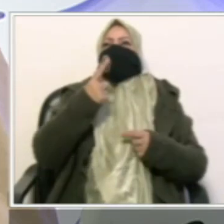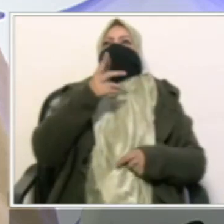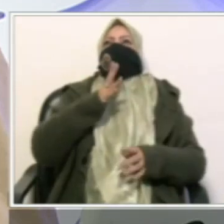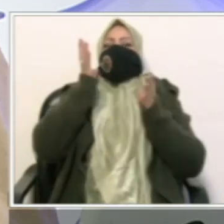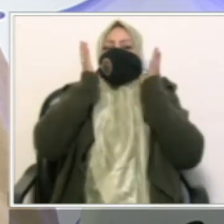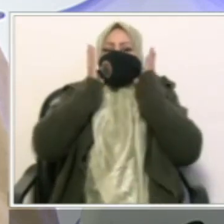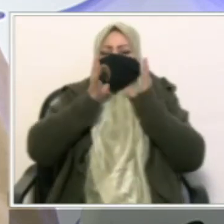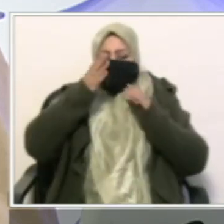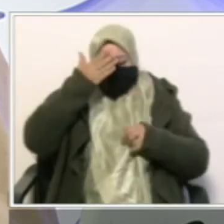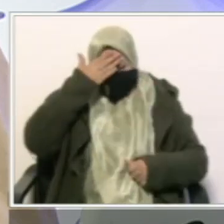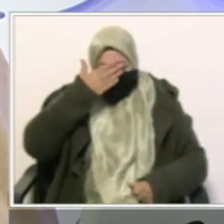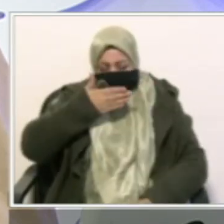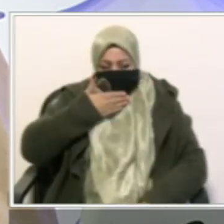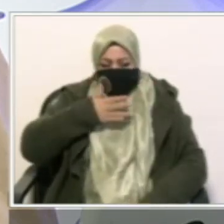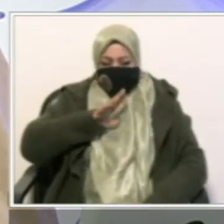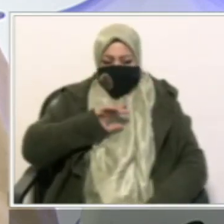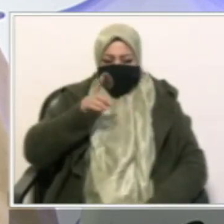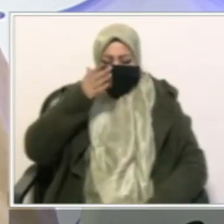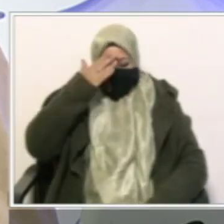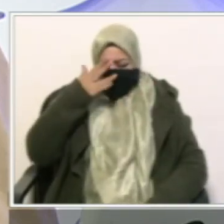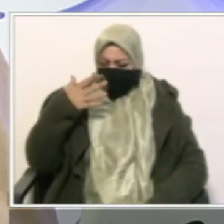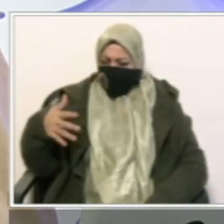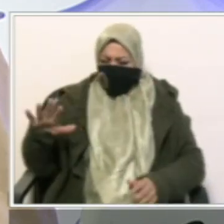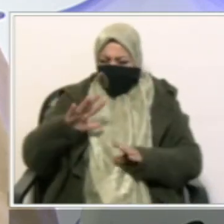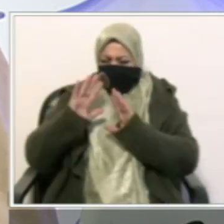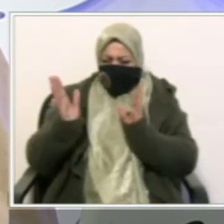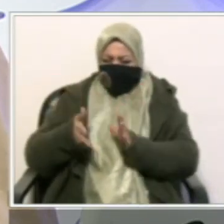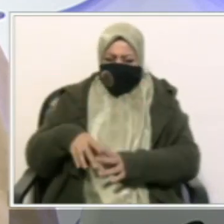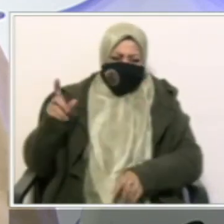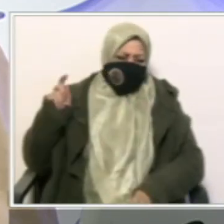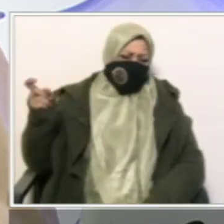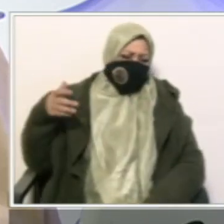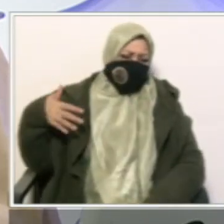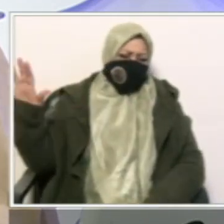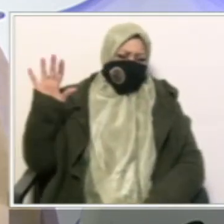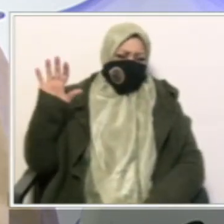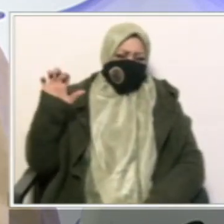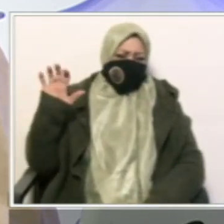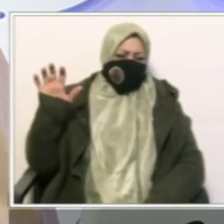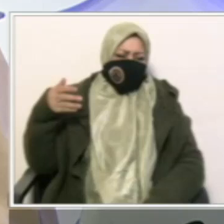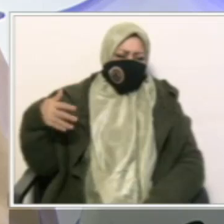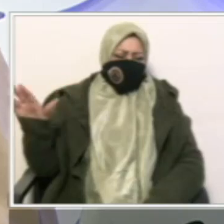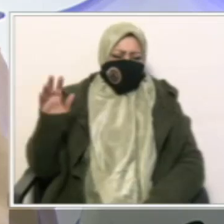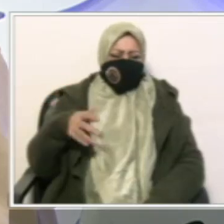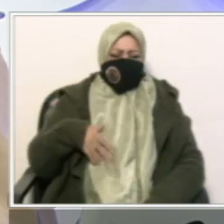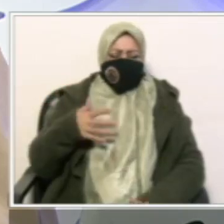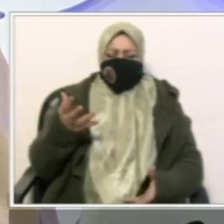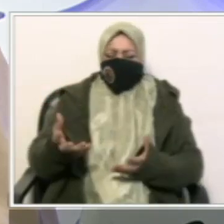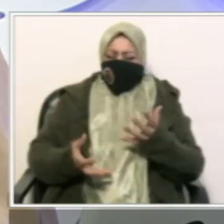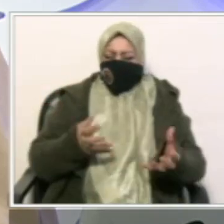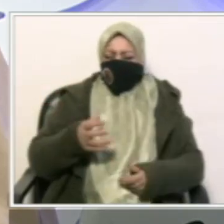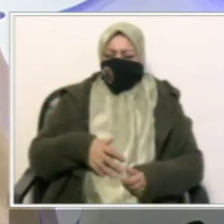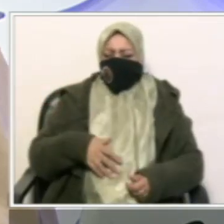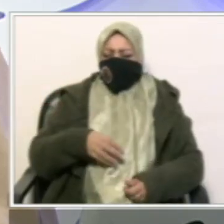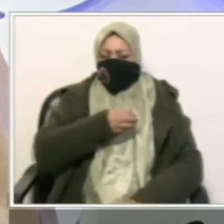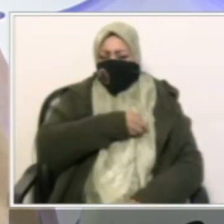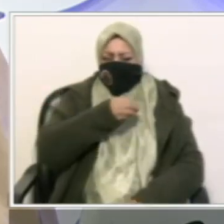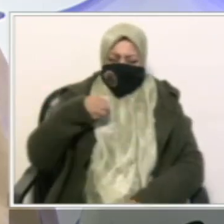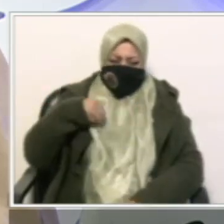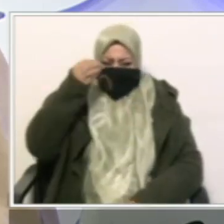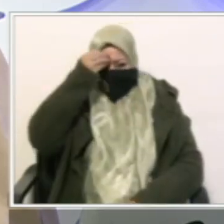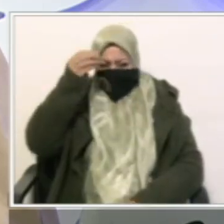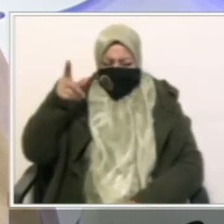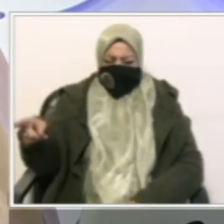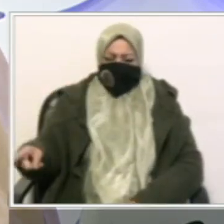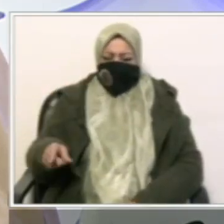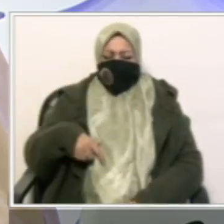عندنا، حجارة أو نار أو كنيسة أو عباد بقر أو عباد شمس أو